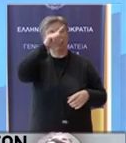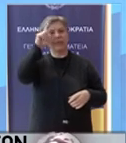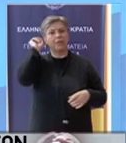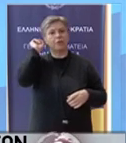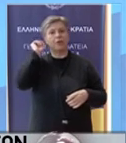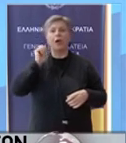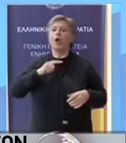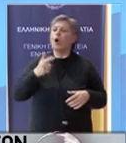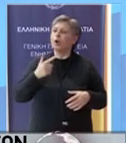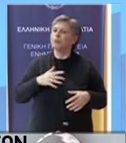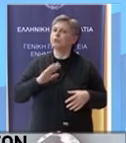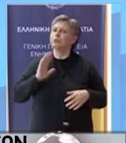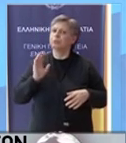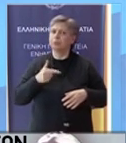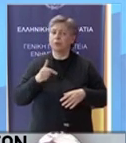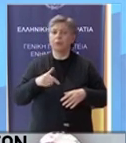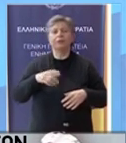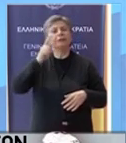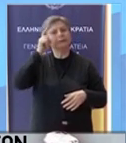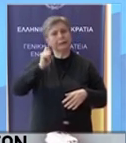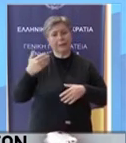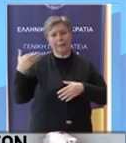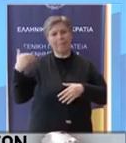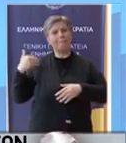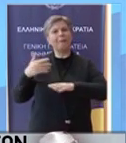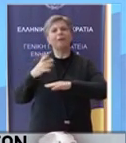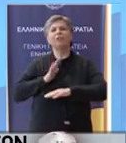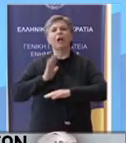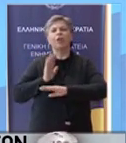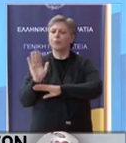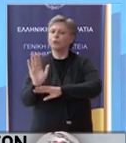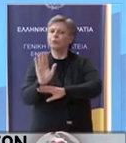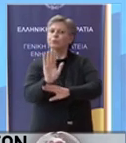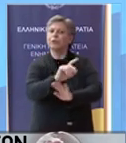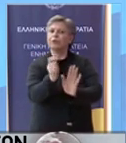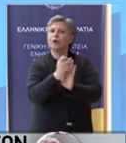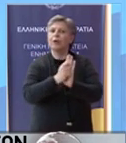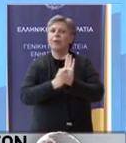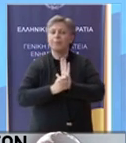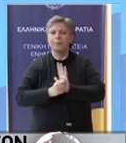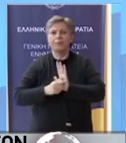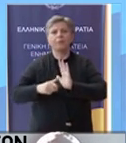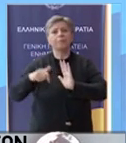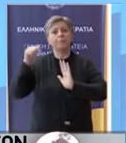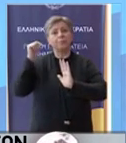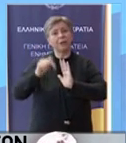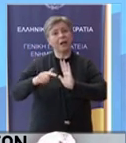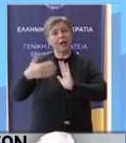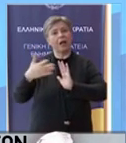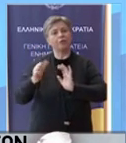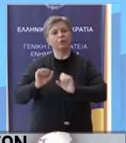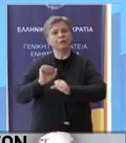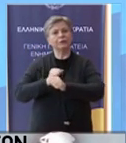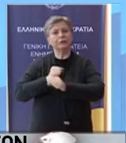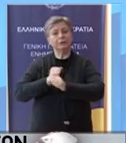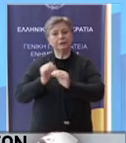γενική κατακραυγή που αποτυπώθηκε και σε πρόσφατες μετρήσεις κοινής γνώμης, αναγκάστηκε να υποχωρήσει από τη δεκάμηνη στάση αδιαλαξίας της και